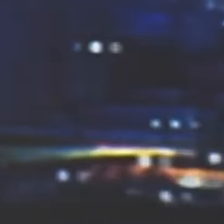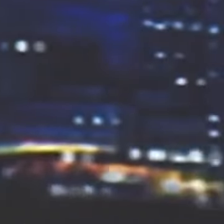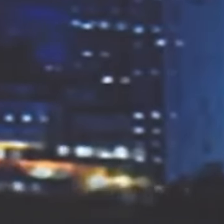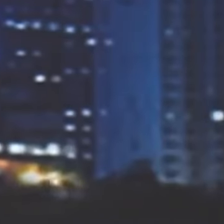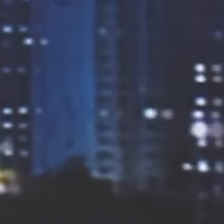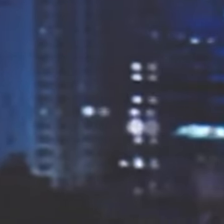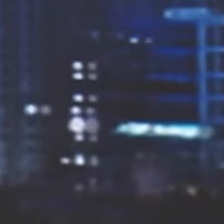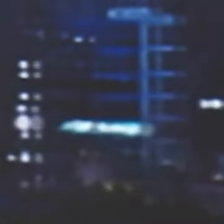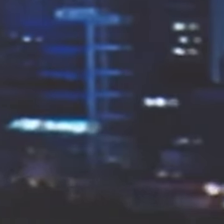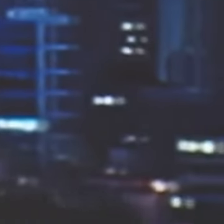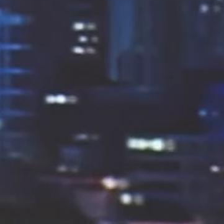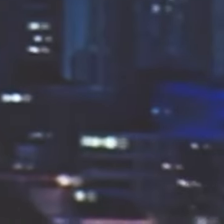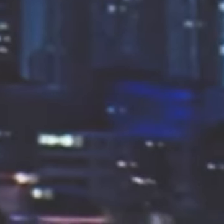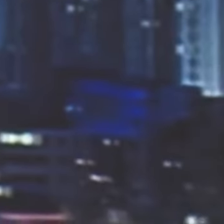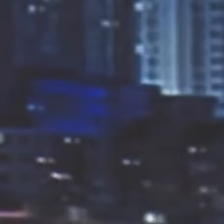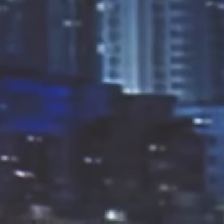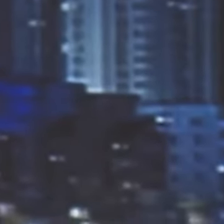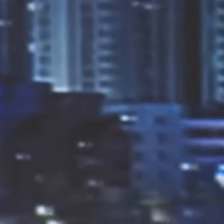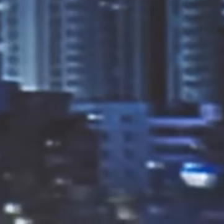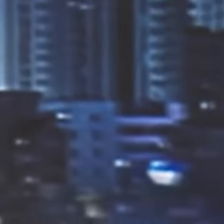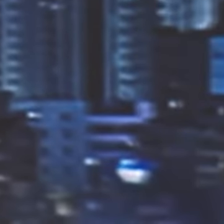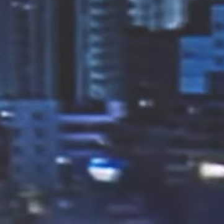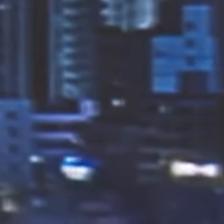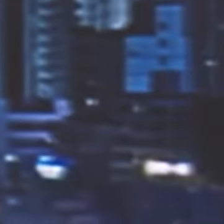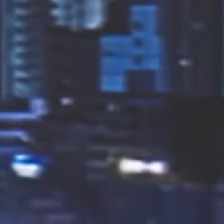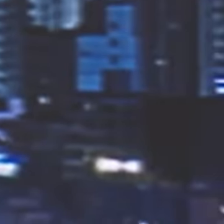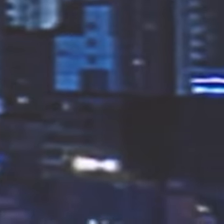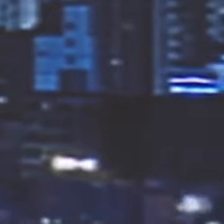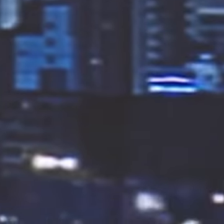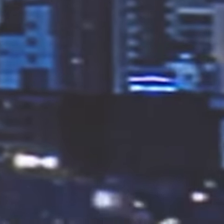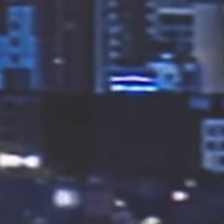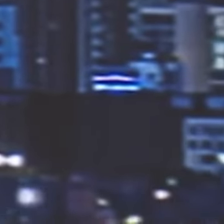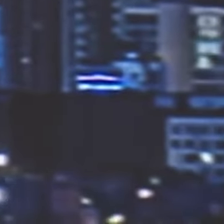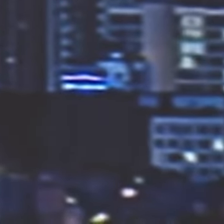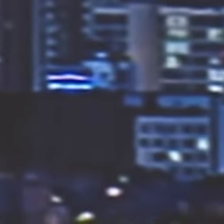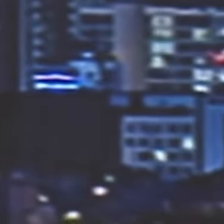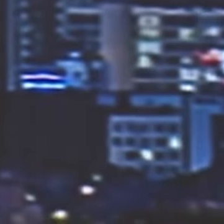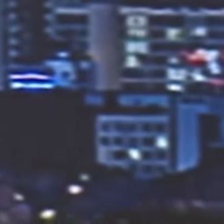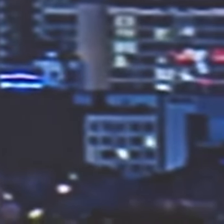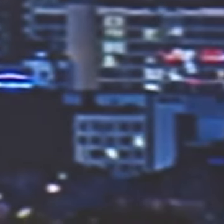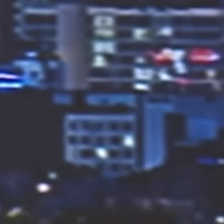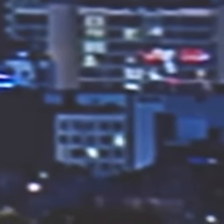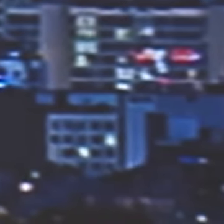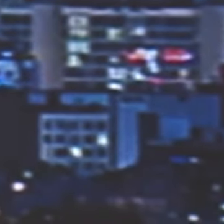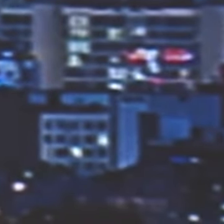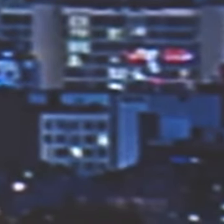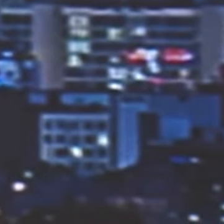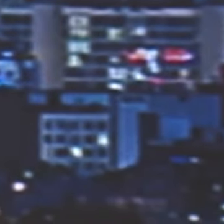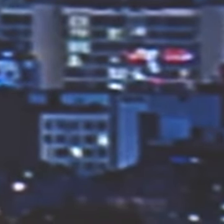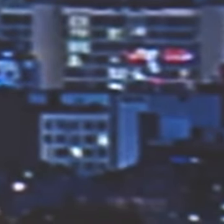JTBC 뉴스를 시청해 주신 여러분 고맙습니다. 저희는 저녁 6시 50분 뉴스룸에서 뵙겠습니다.